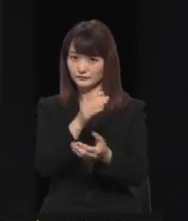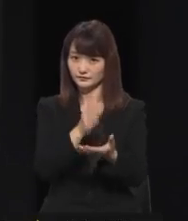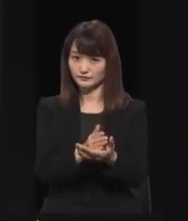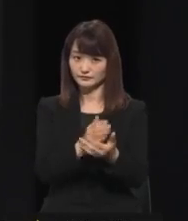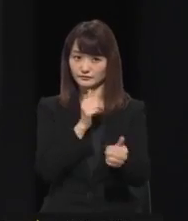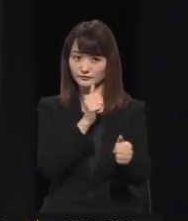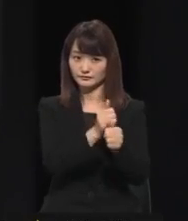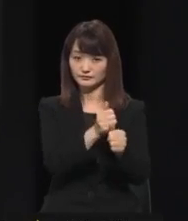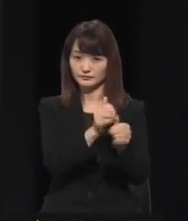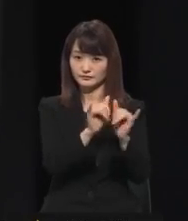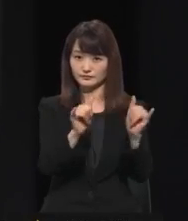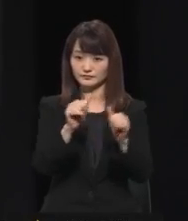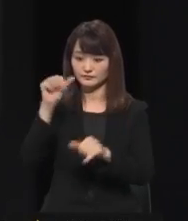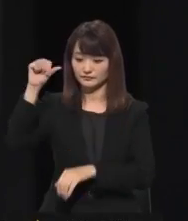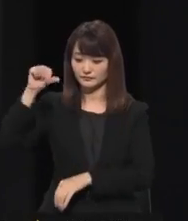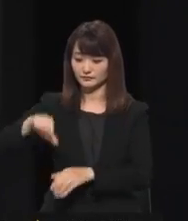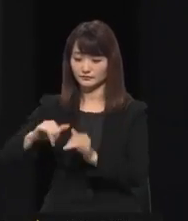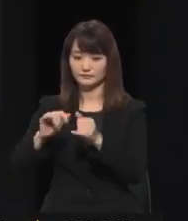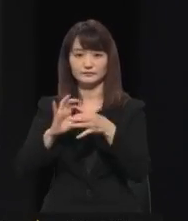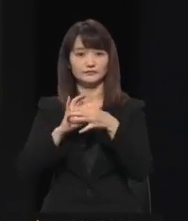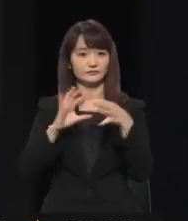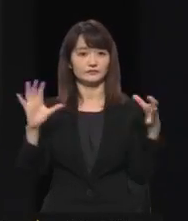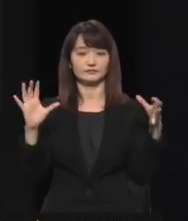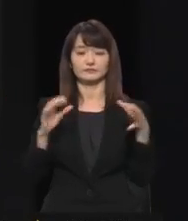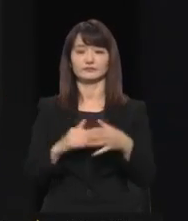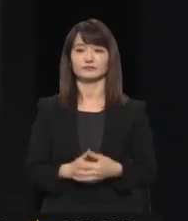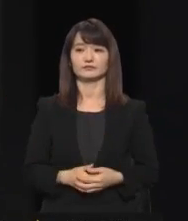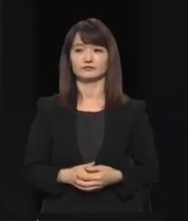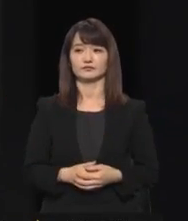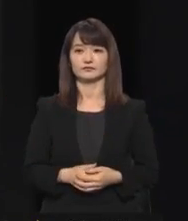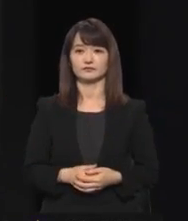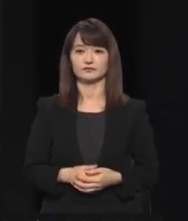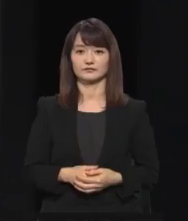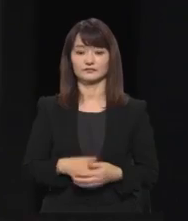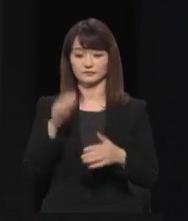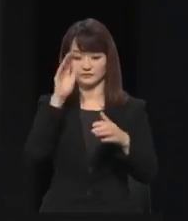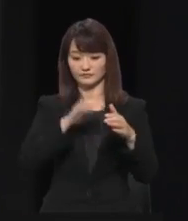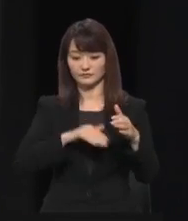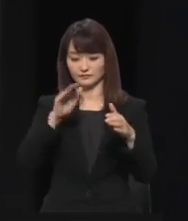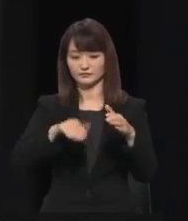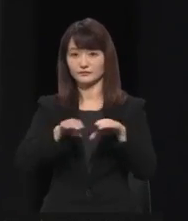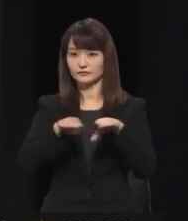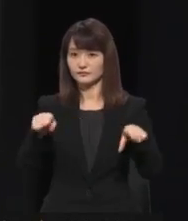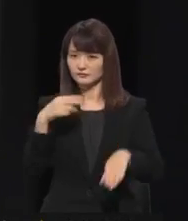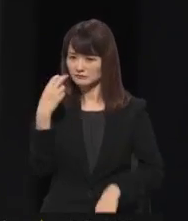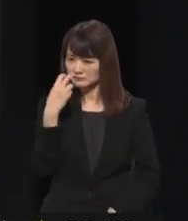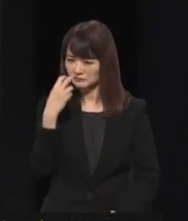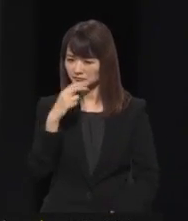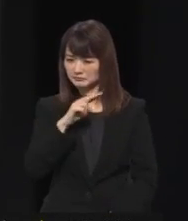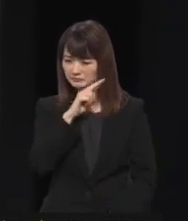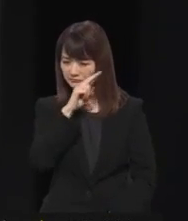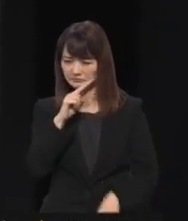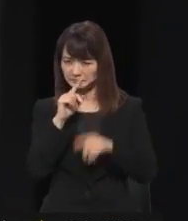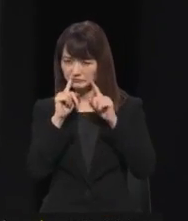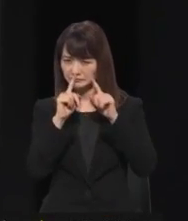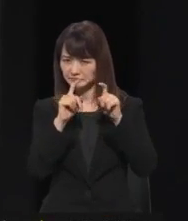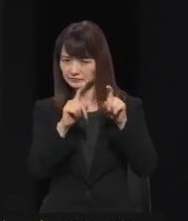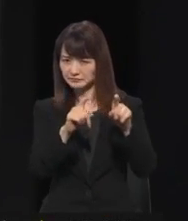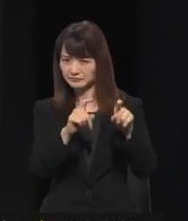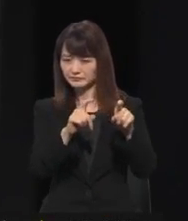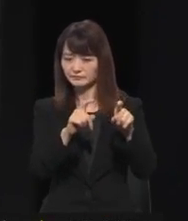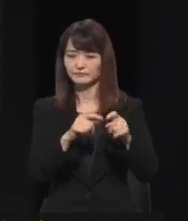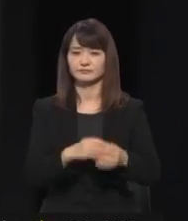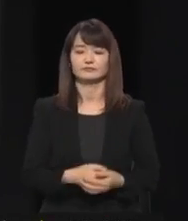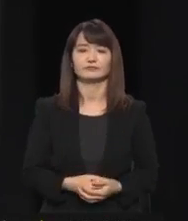패자 이것을 떠나서 과연 이 이것이 공정한 수사 이냐 라는 의문과 의혹을 우리 국민들이 갖게 하는 것이죠